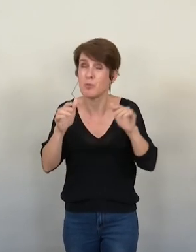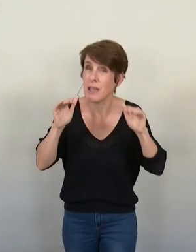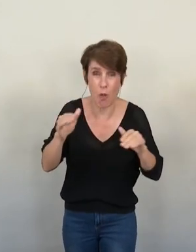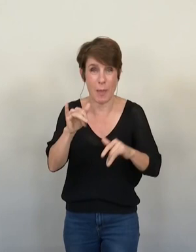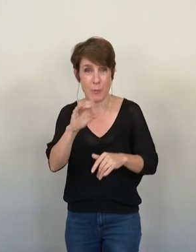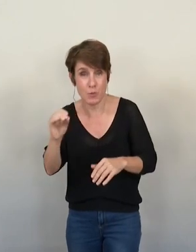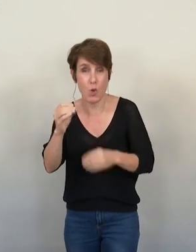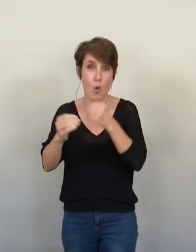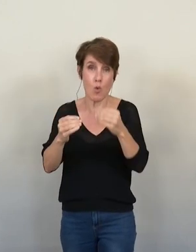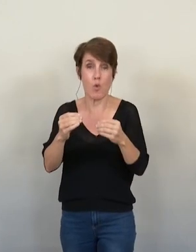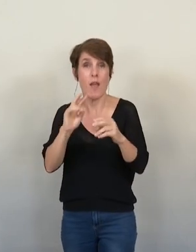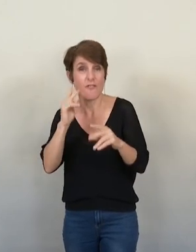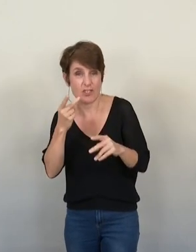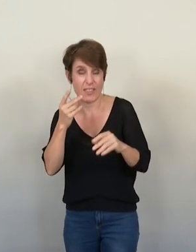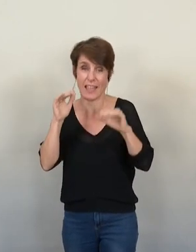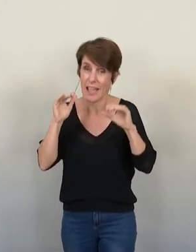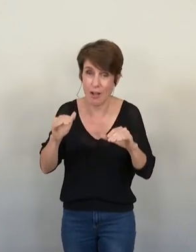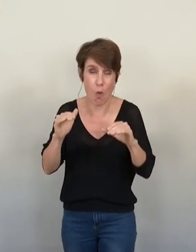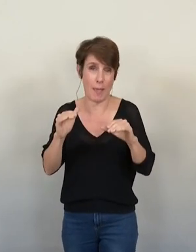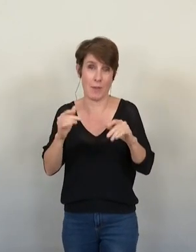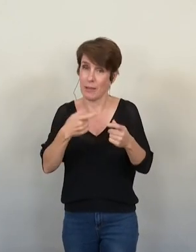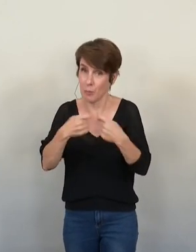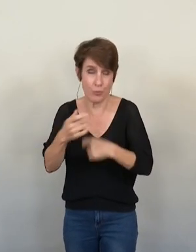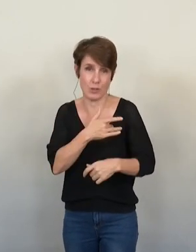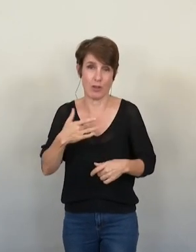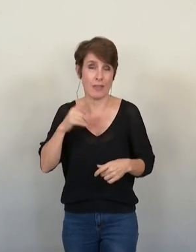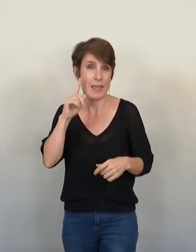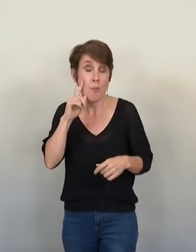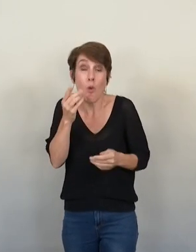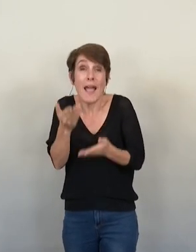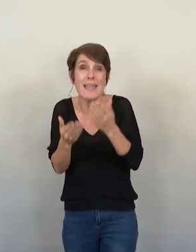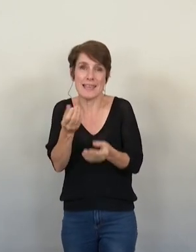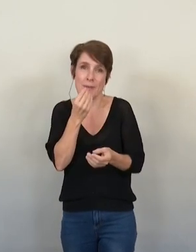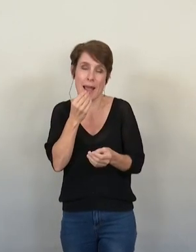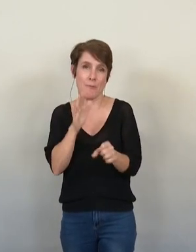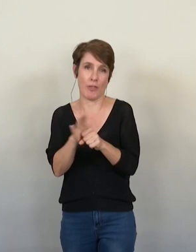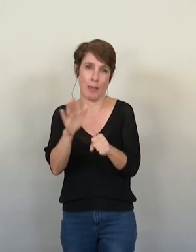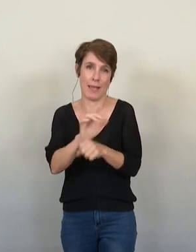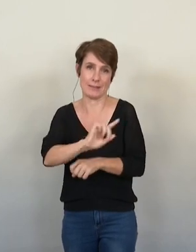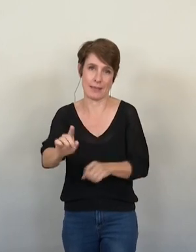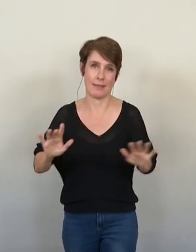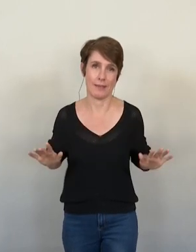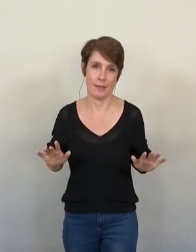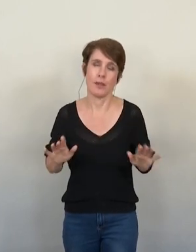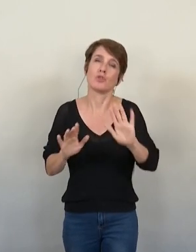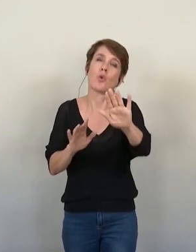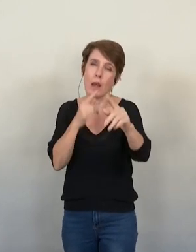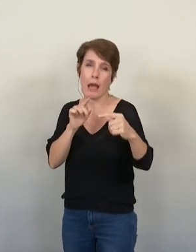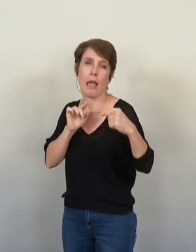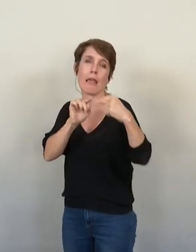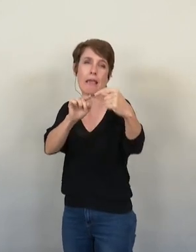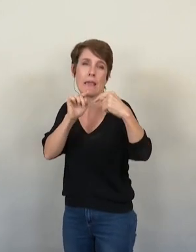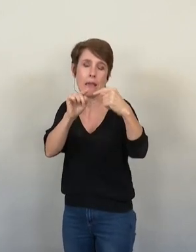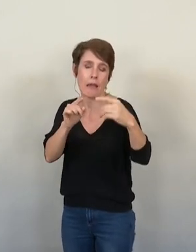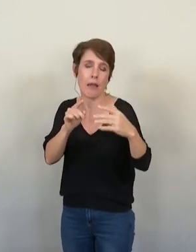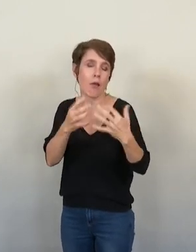c'est pas forcément bon pour la santé parce qu'il s'agit du bol du bol alimentaire et l'équilibre alimentaire donc voilà c'est pas pour rentrer dans une leçon de bouffe mais à